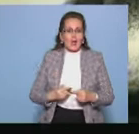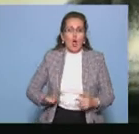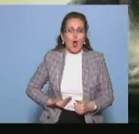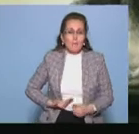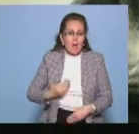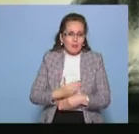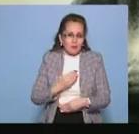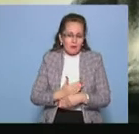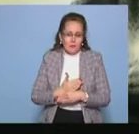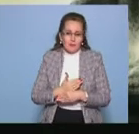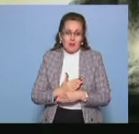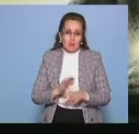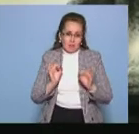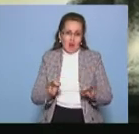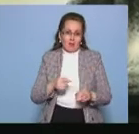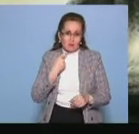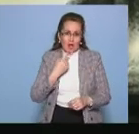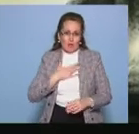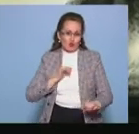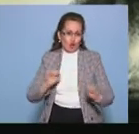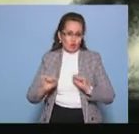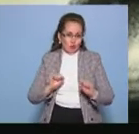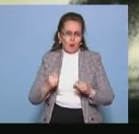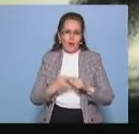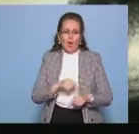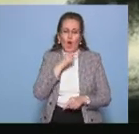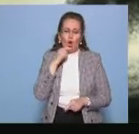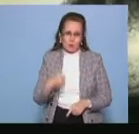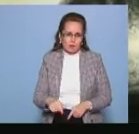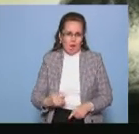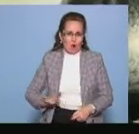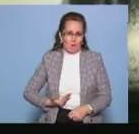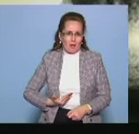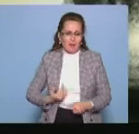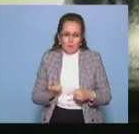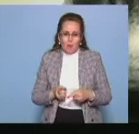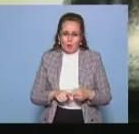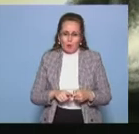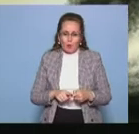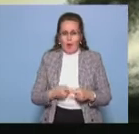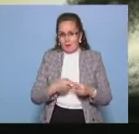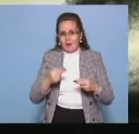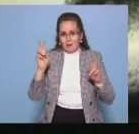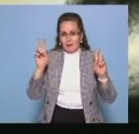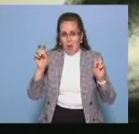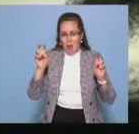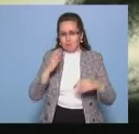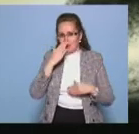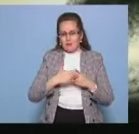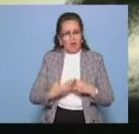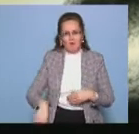правильно сказал Александр Сергеевич, наш режиссер, он сказал, это русская комедия. Поэтому эта тема близка, мне кажется,